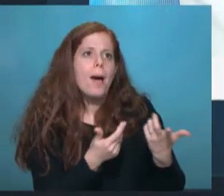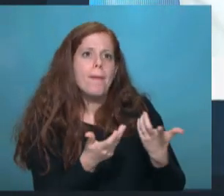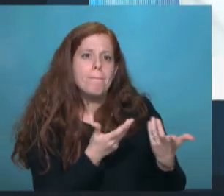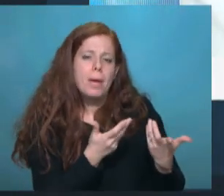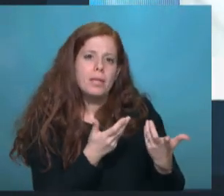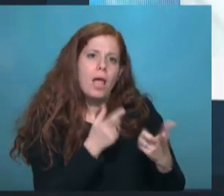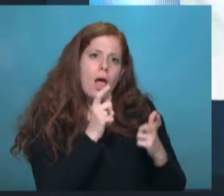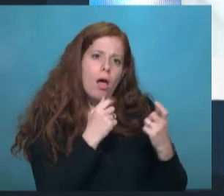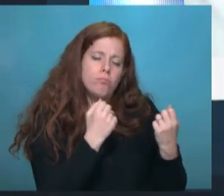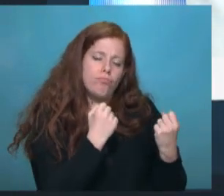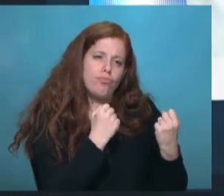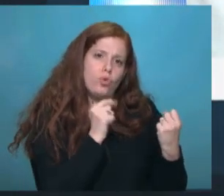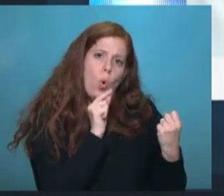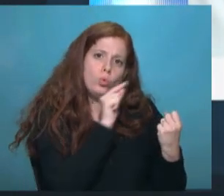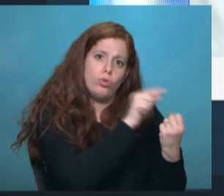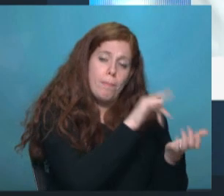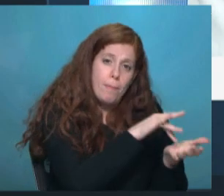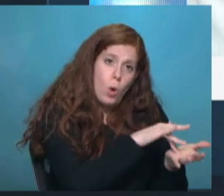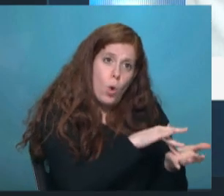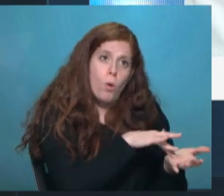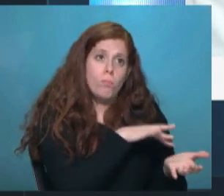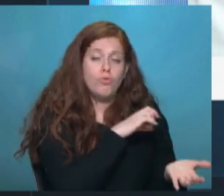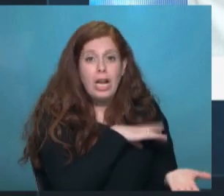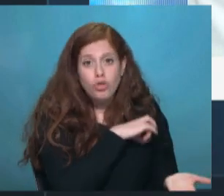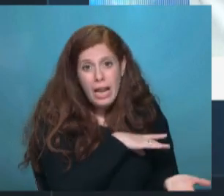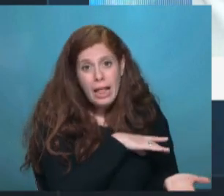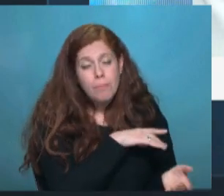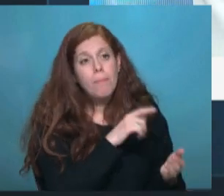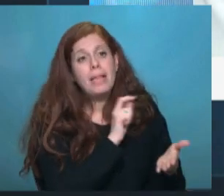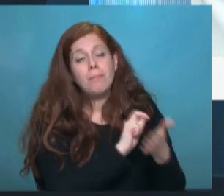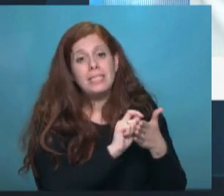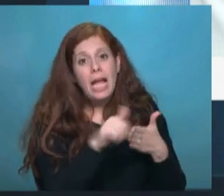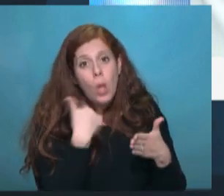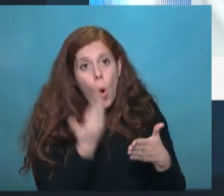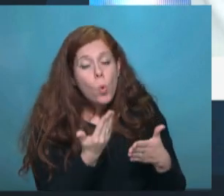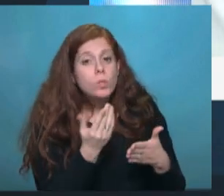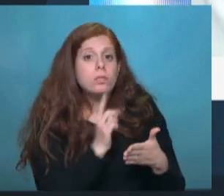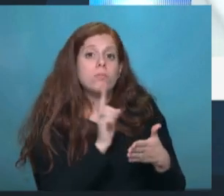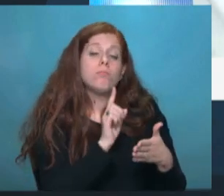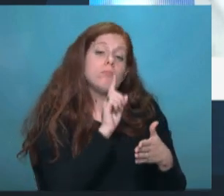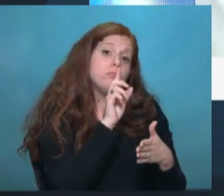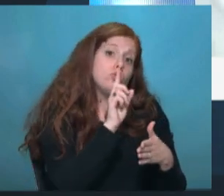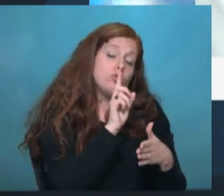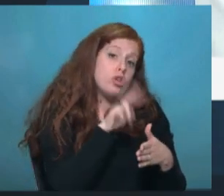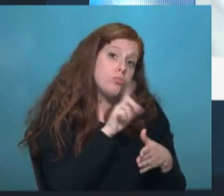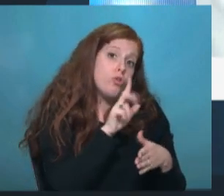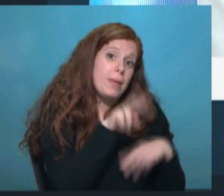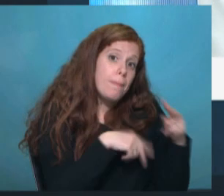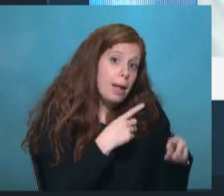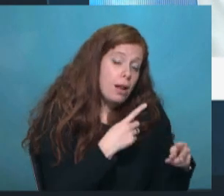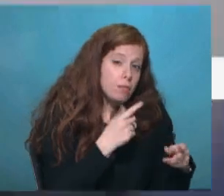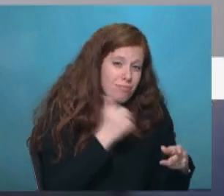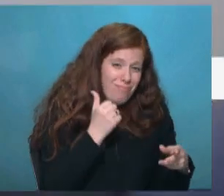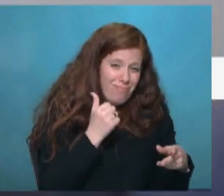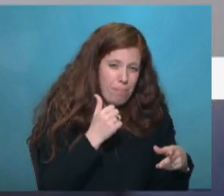הכוחות שם במקום, הכוחות הצ'יליאנים, לבין משרד החוץ ומי שמטפל בזה מטעם ישראל? אז קודם